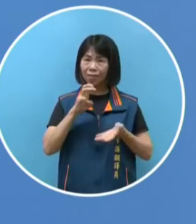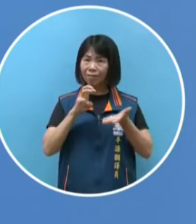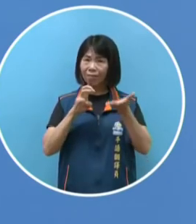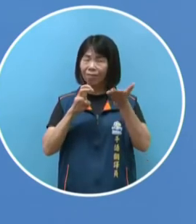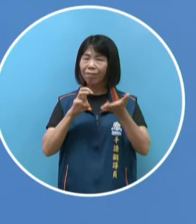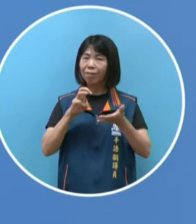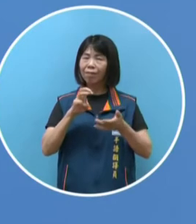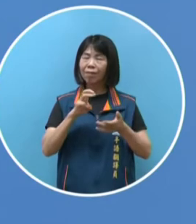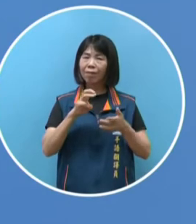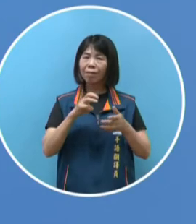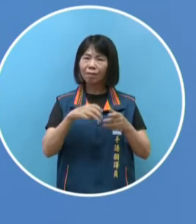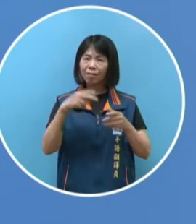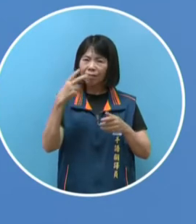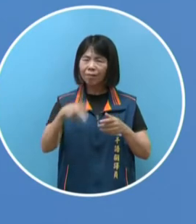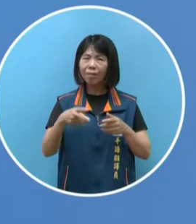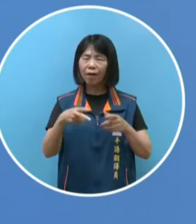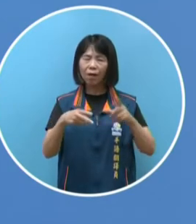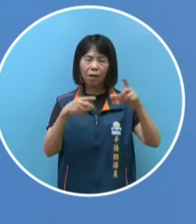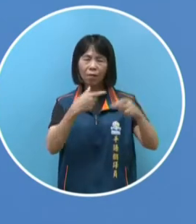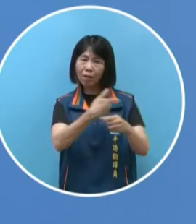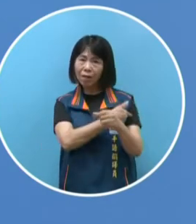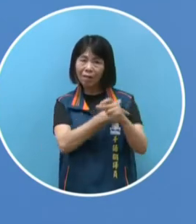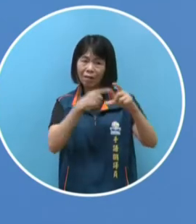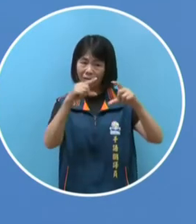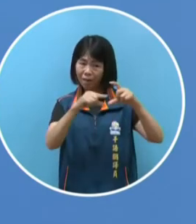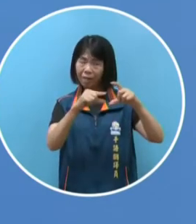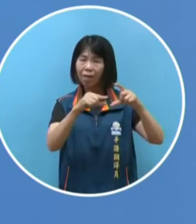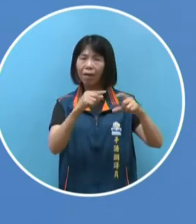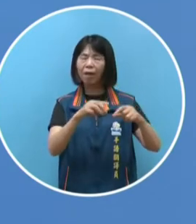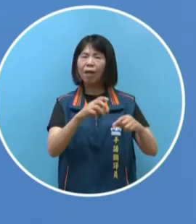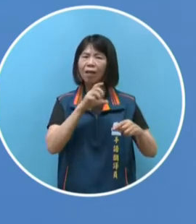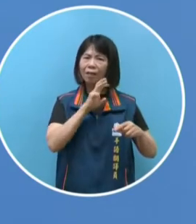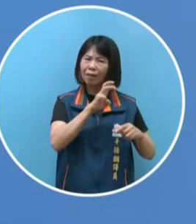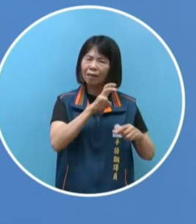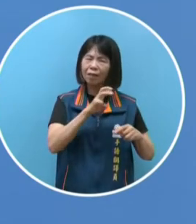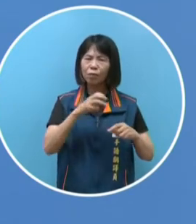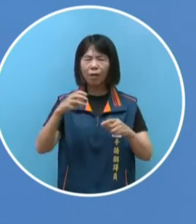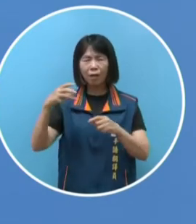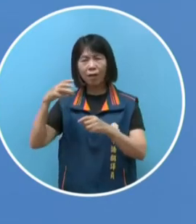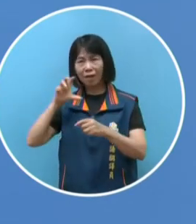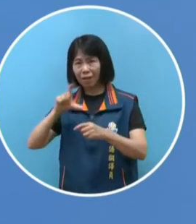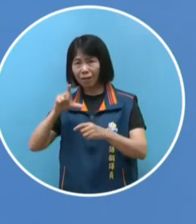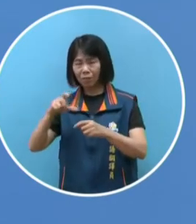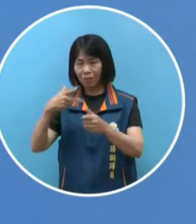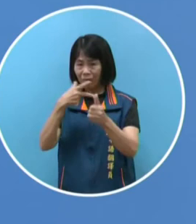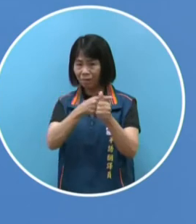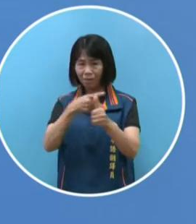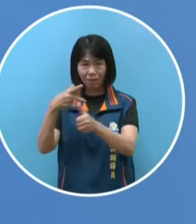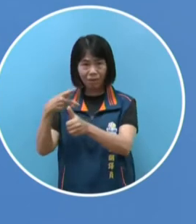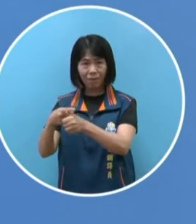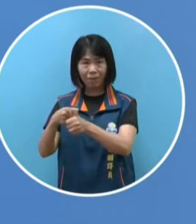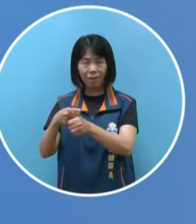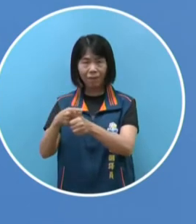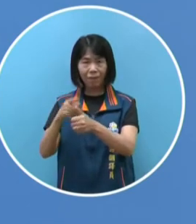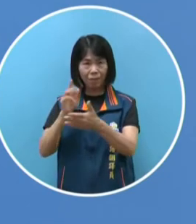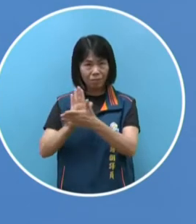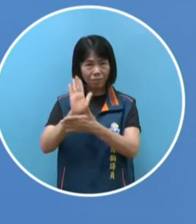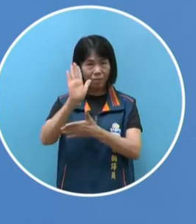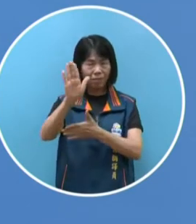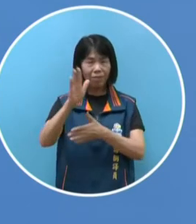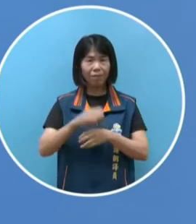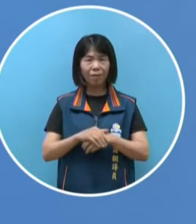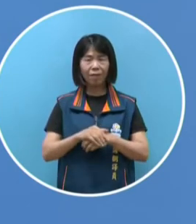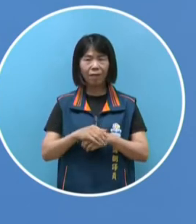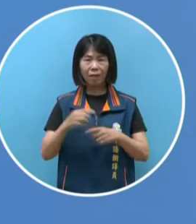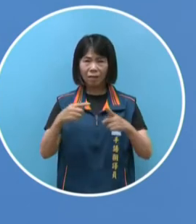跟4剂的残疾打在60岁的人身上，我想他对未来